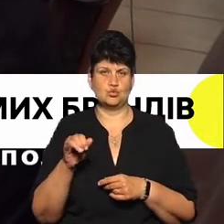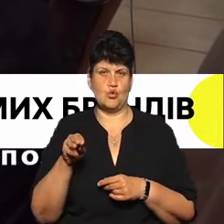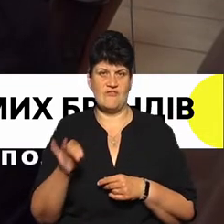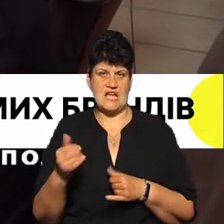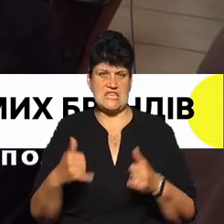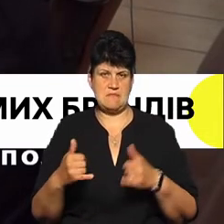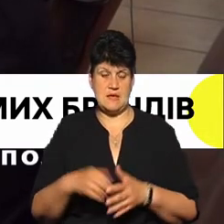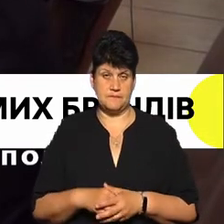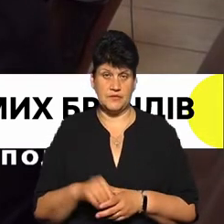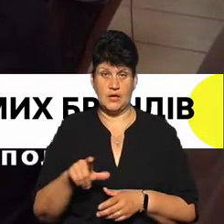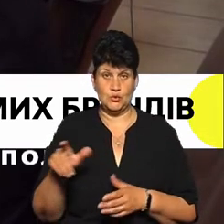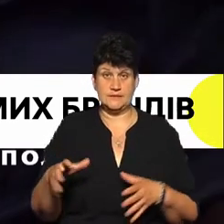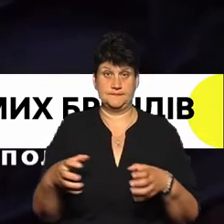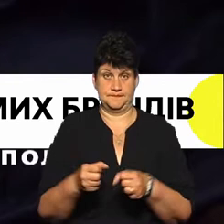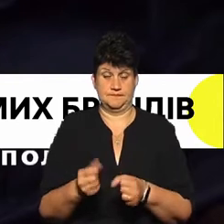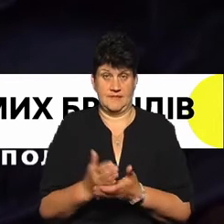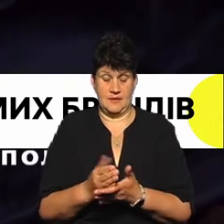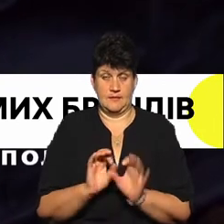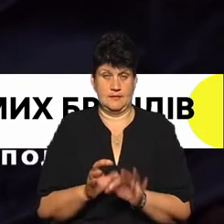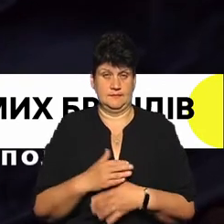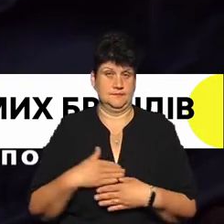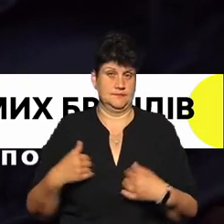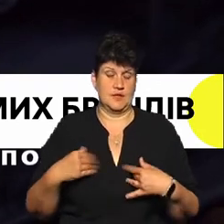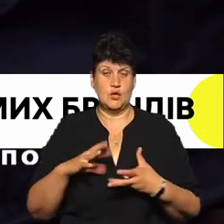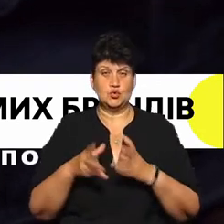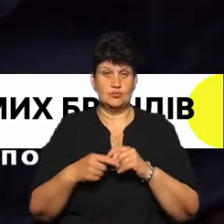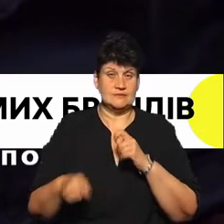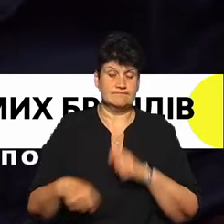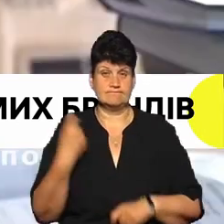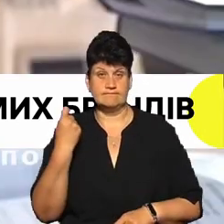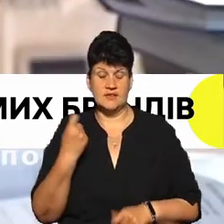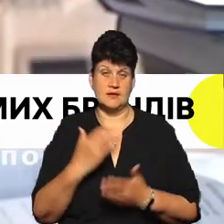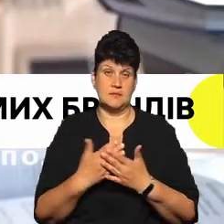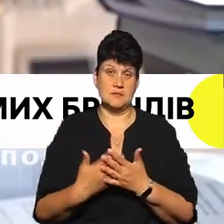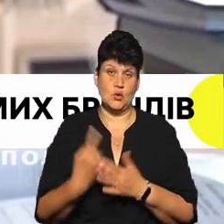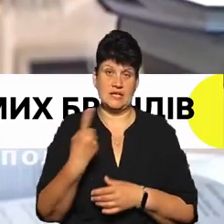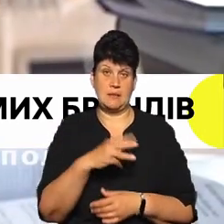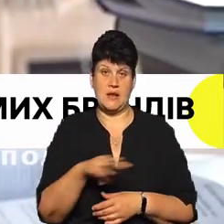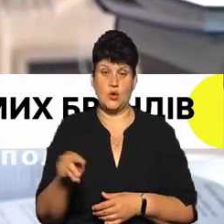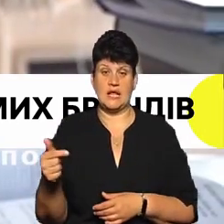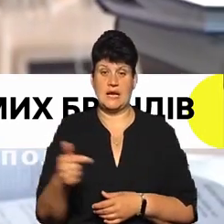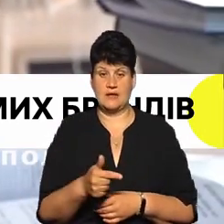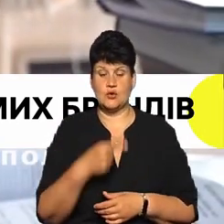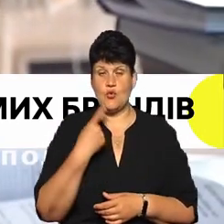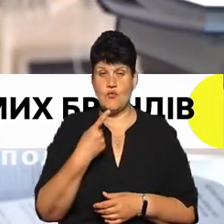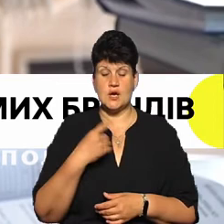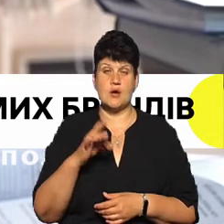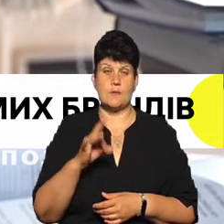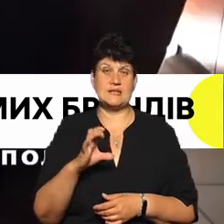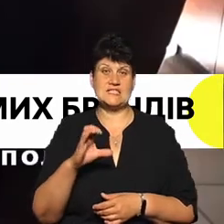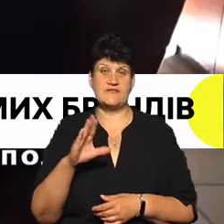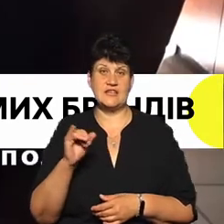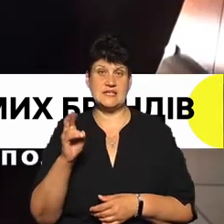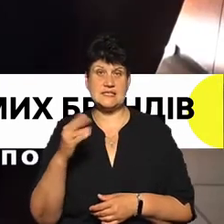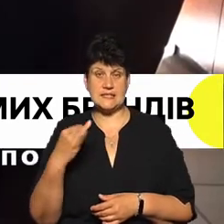яких затримали, від коментарів відмовилися. Сума збитків, завдана правовласникам, приблизно 1 мільйон гривень, розповідає Роман Свірський. За його